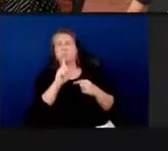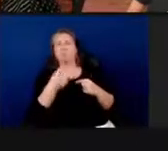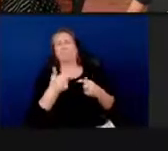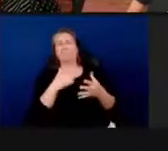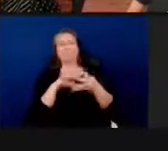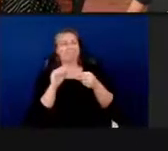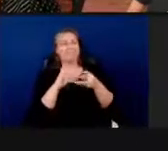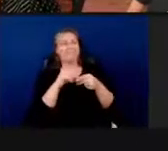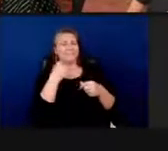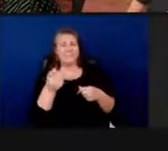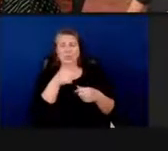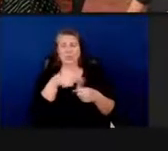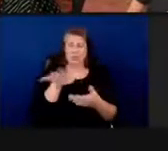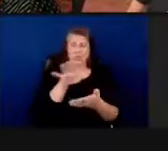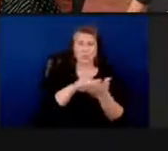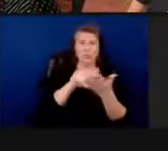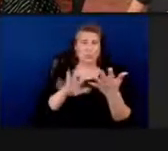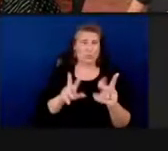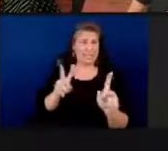ambayo inafanya